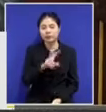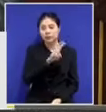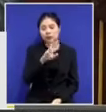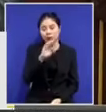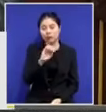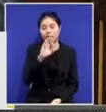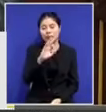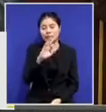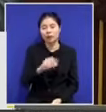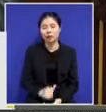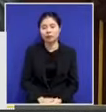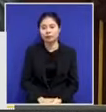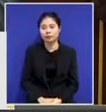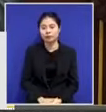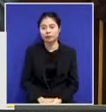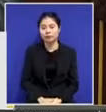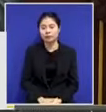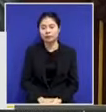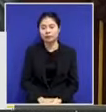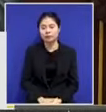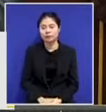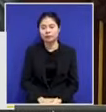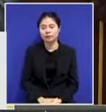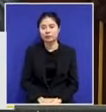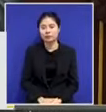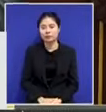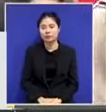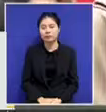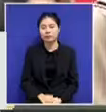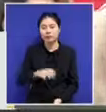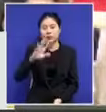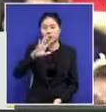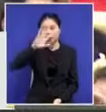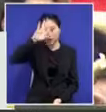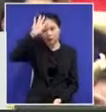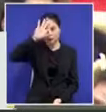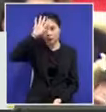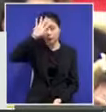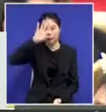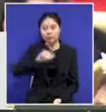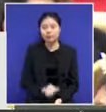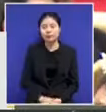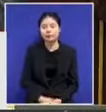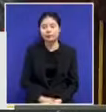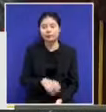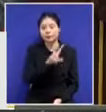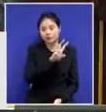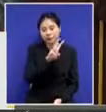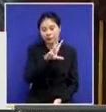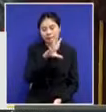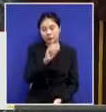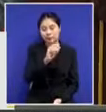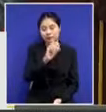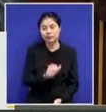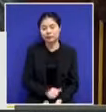249นายนบชีวานัน นายธนาธรจึงรุ่งเรืองกิจครับ